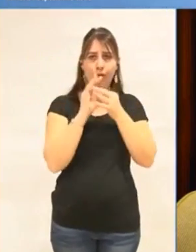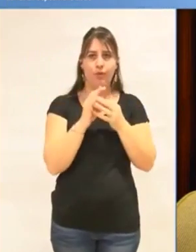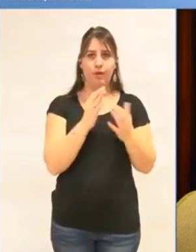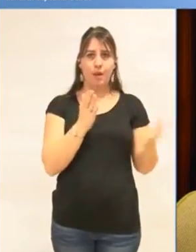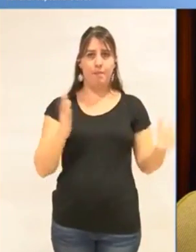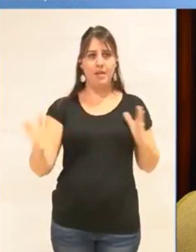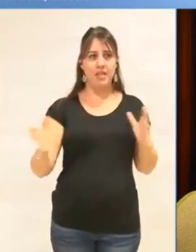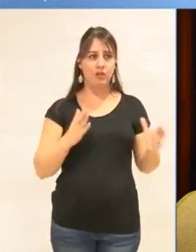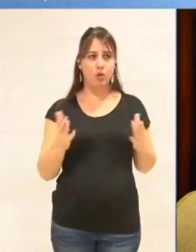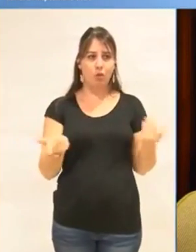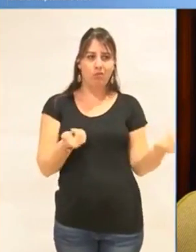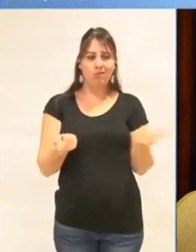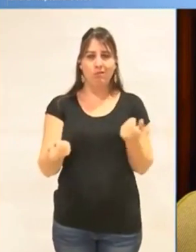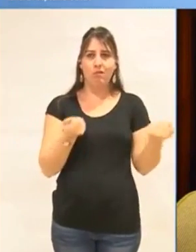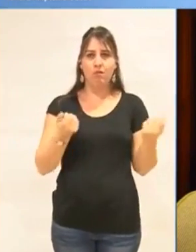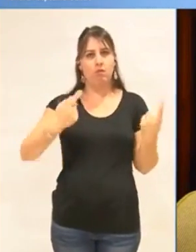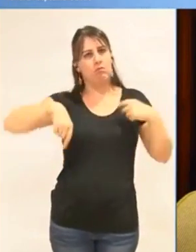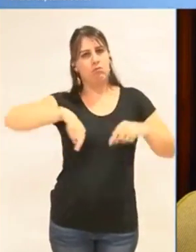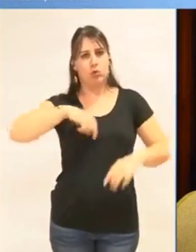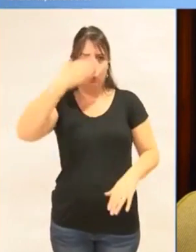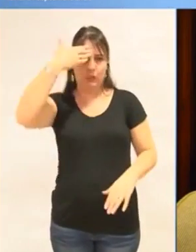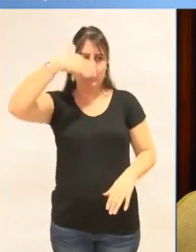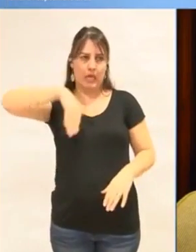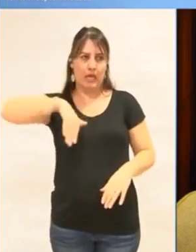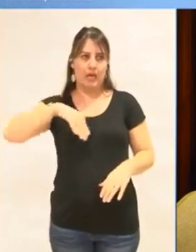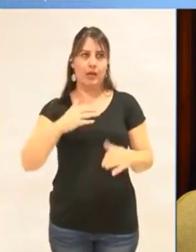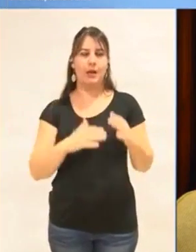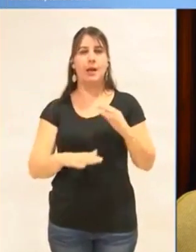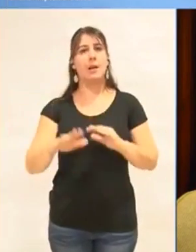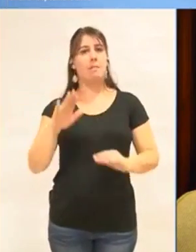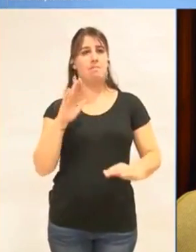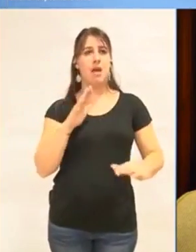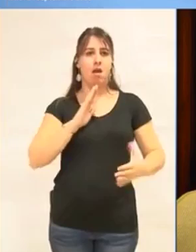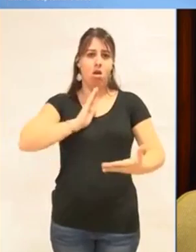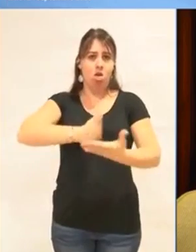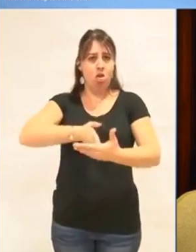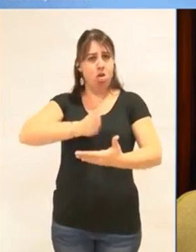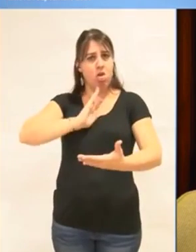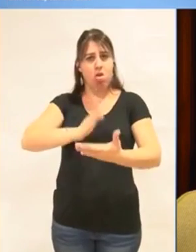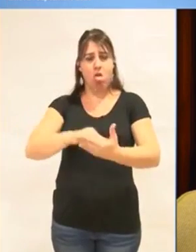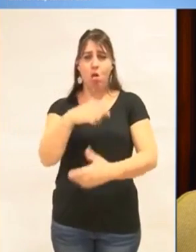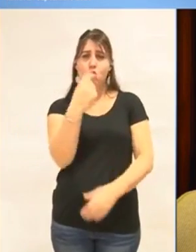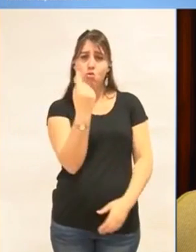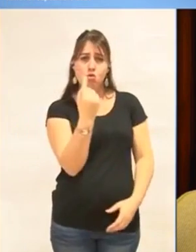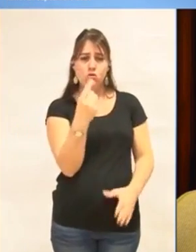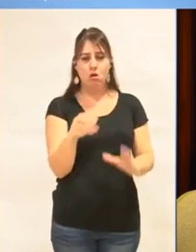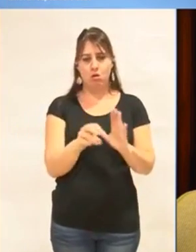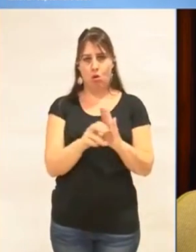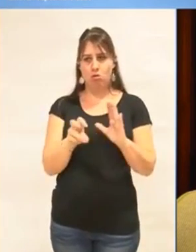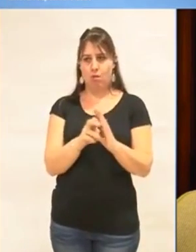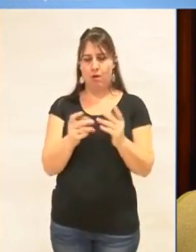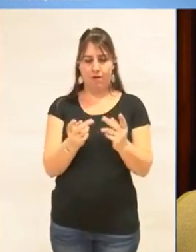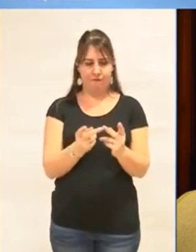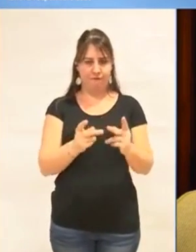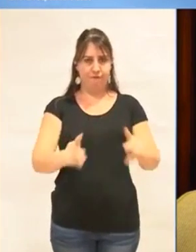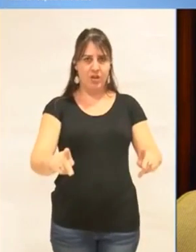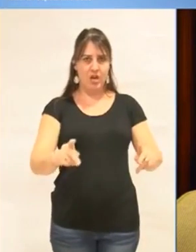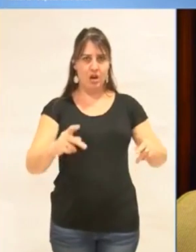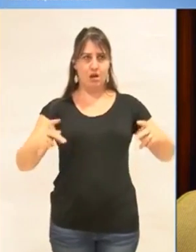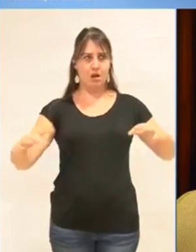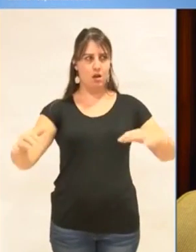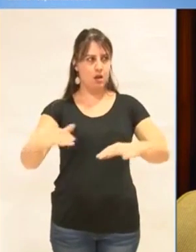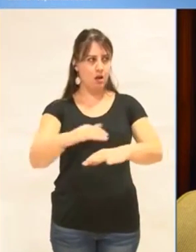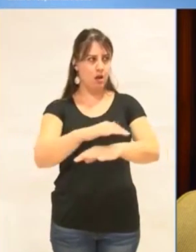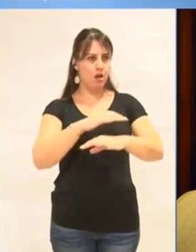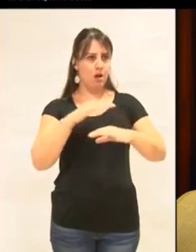tout ça nous le connaissons, mais il y a une difficulté à Grenoble, dans une ville où un climat de